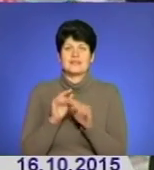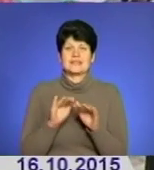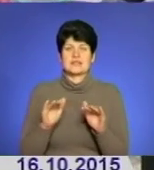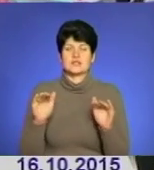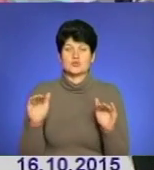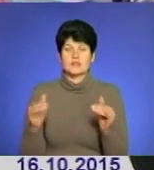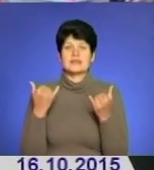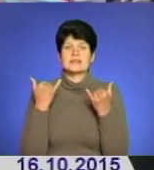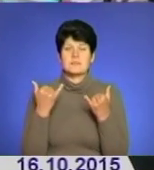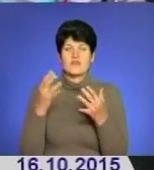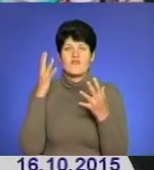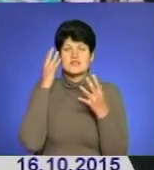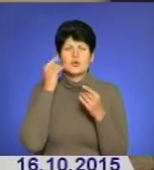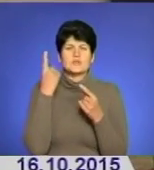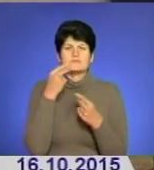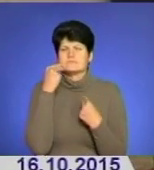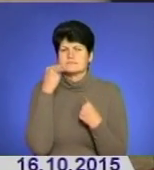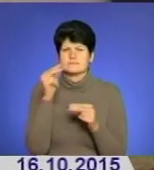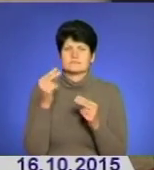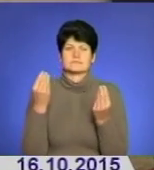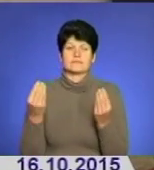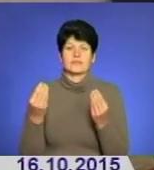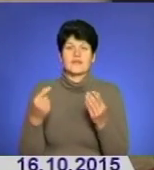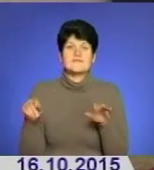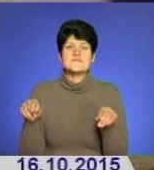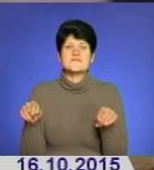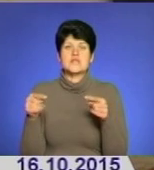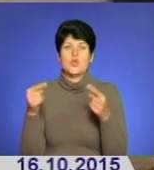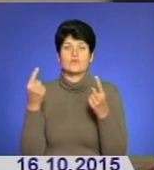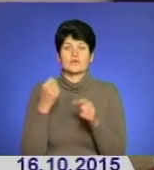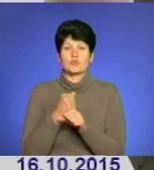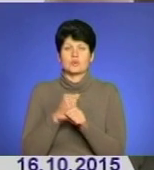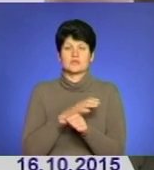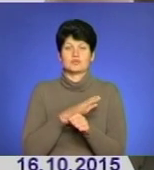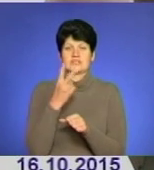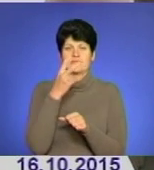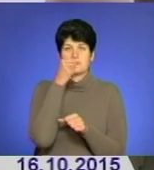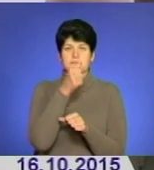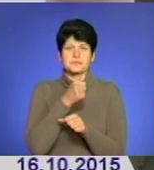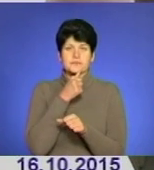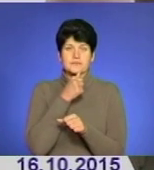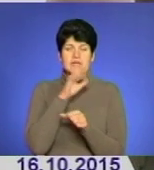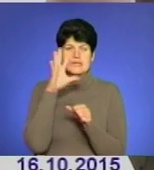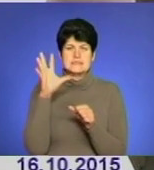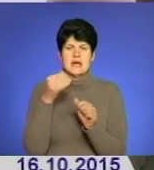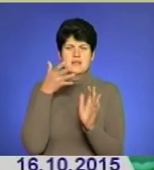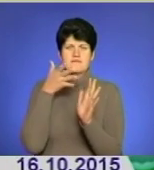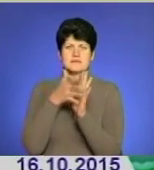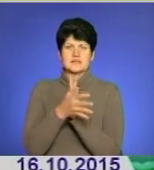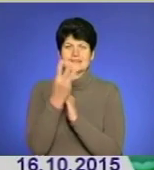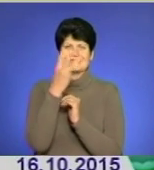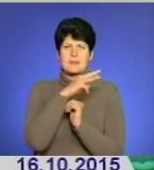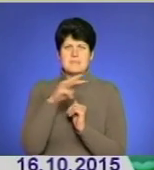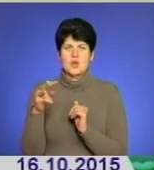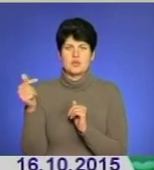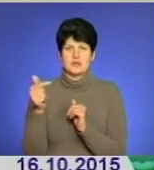садок, який тепер вважається одним із найкращих. Відновлювальні роботи тривали близько 2 місяців. Загальні витрати – майже 3